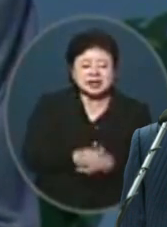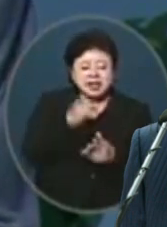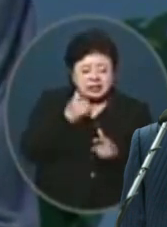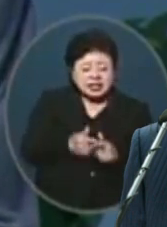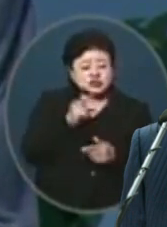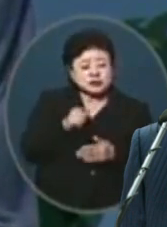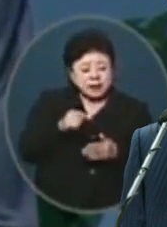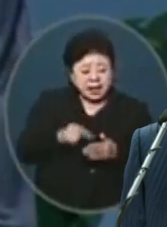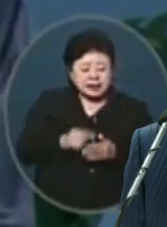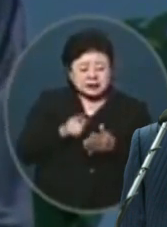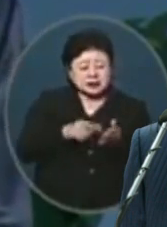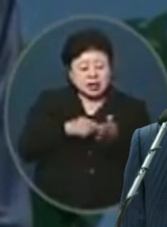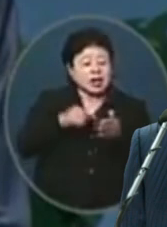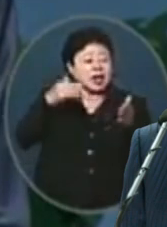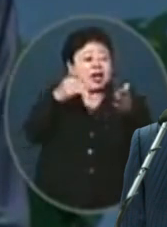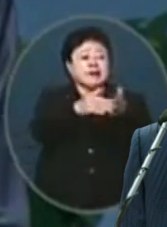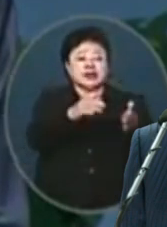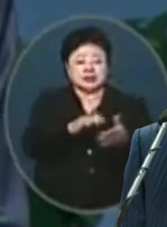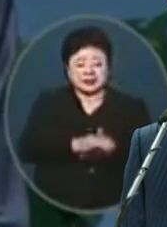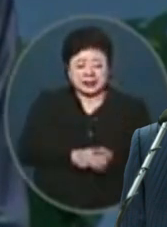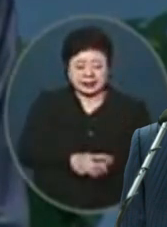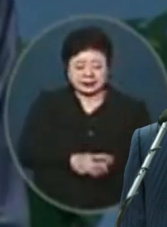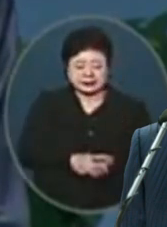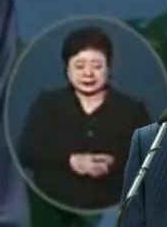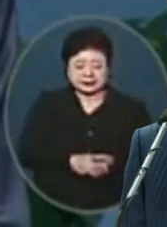예수님 안에서 다 청산되어 버린 것입니다.